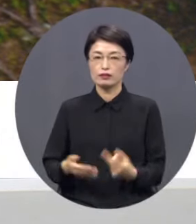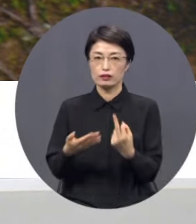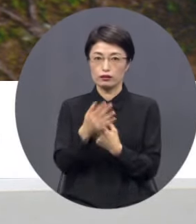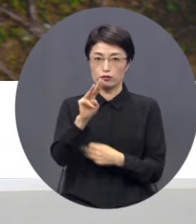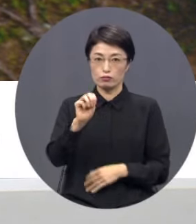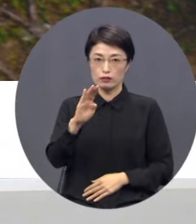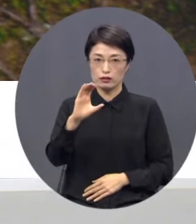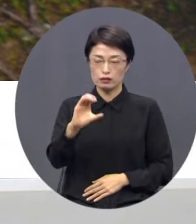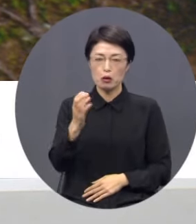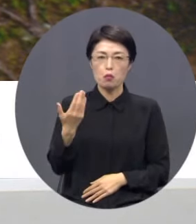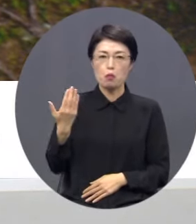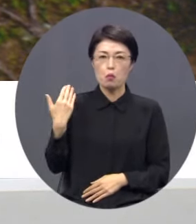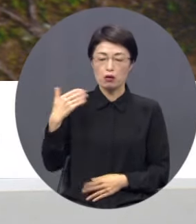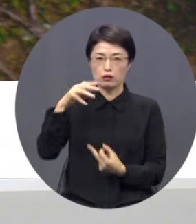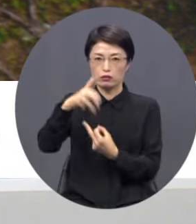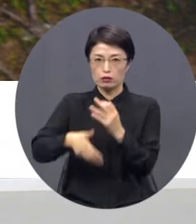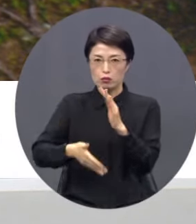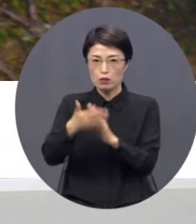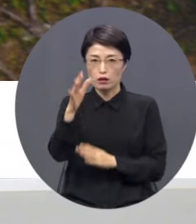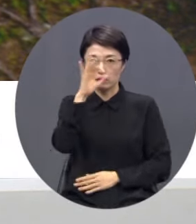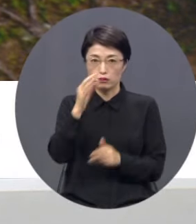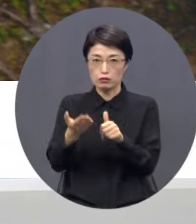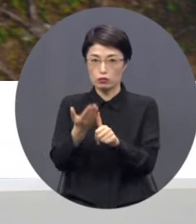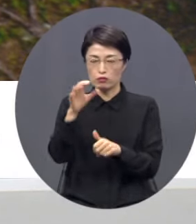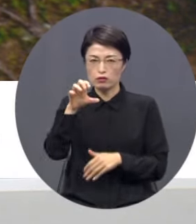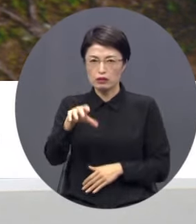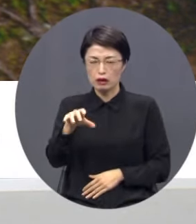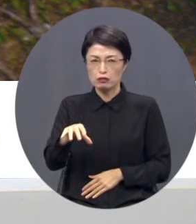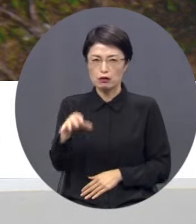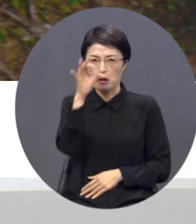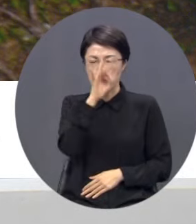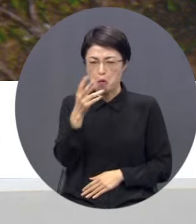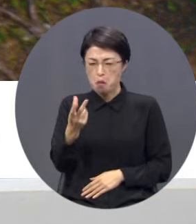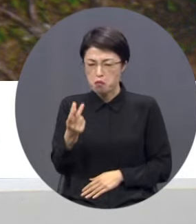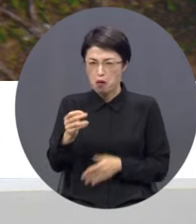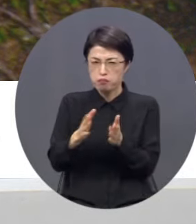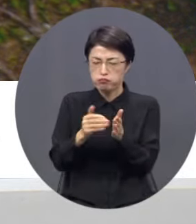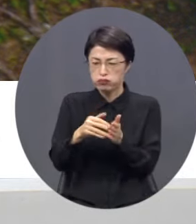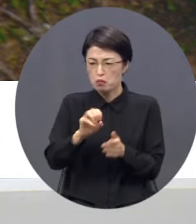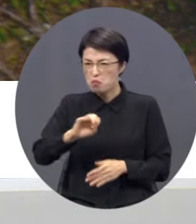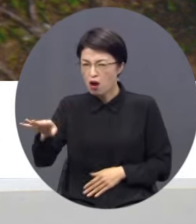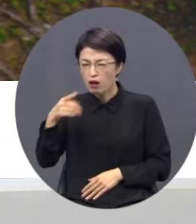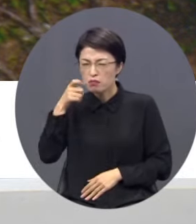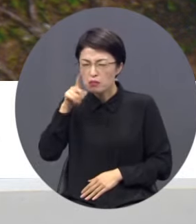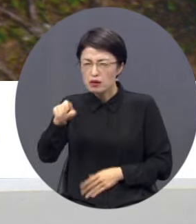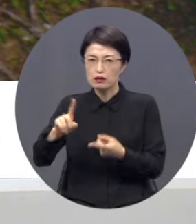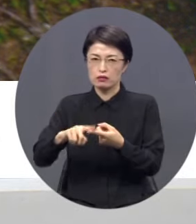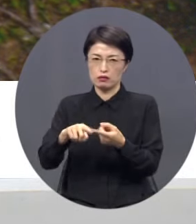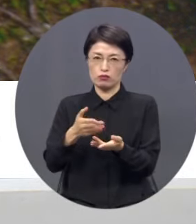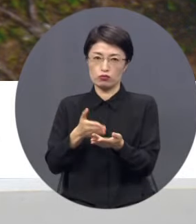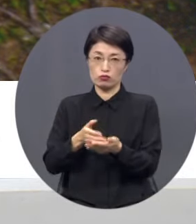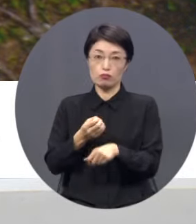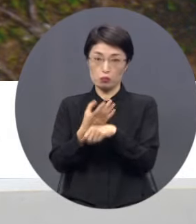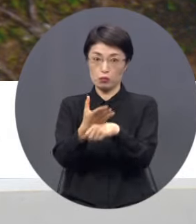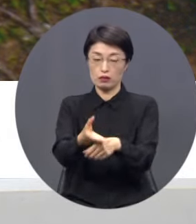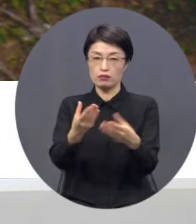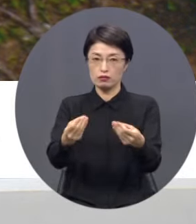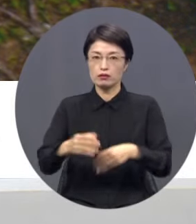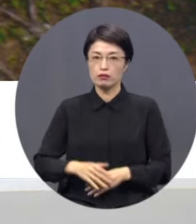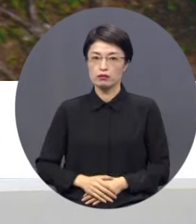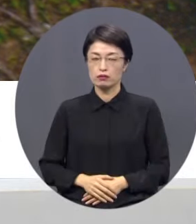제주 MBC는 최근 서귀포의 한 양돈장이 가축 분뇨를 몰래 버리고 있다는 의혹을 제보 뉴스로